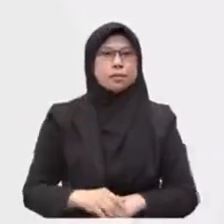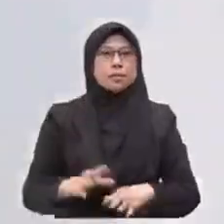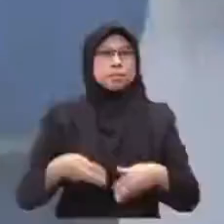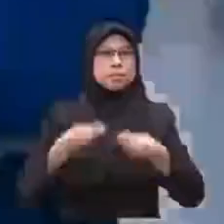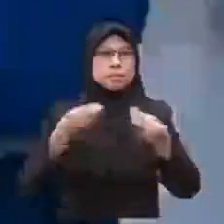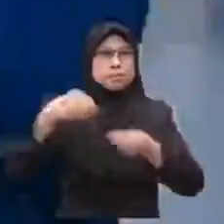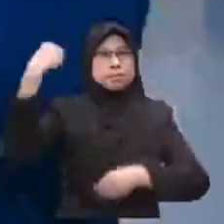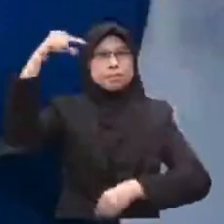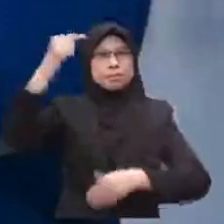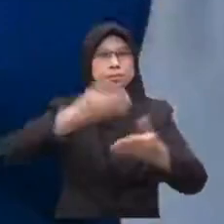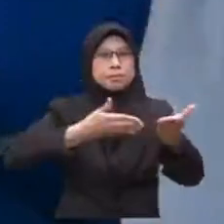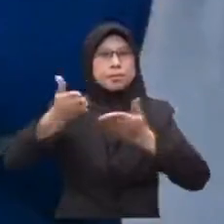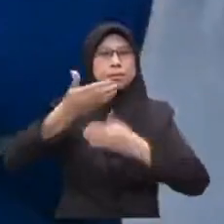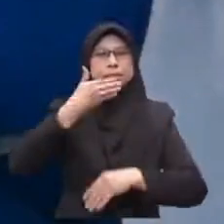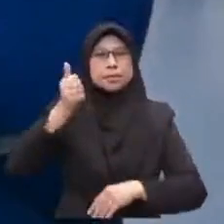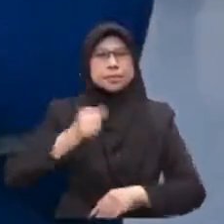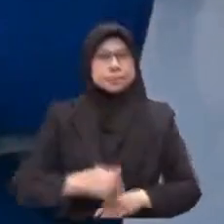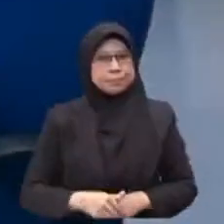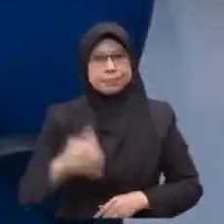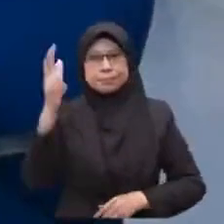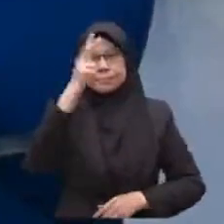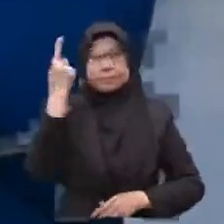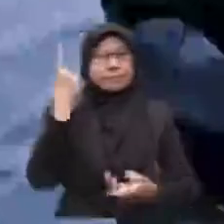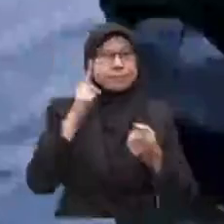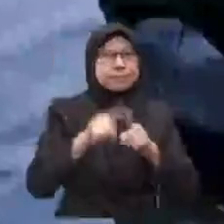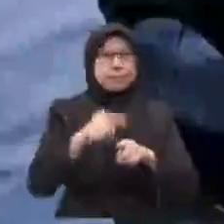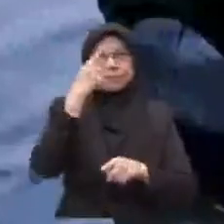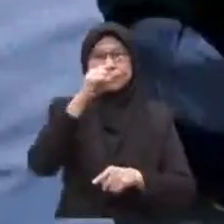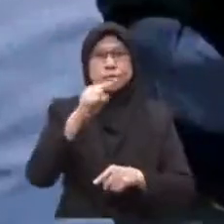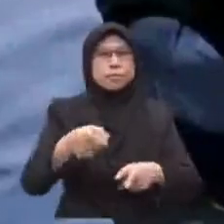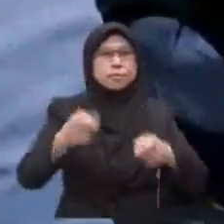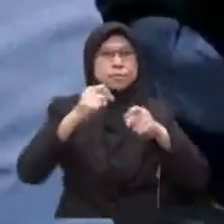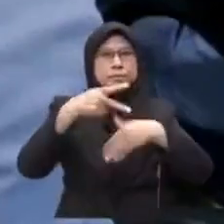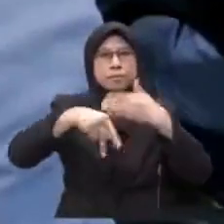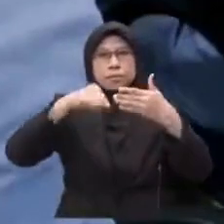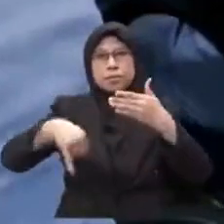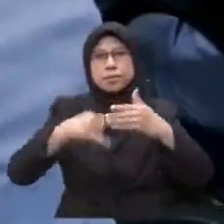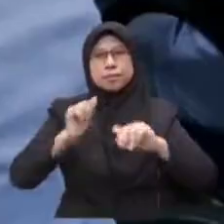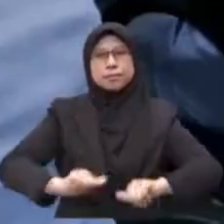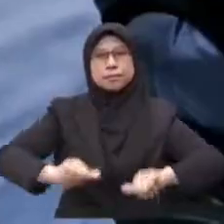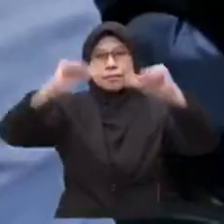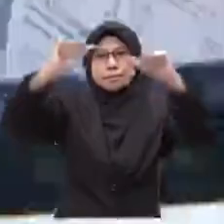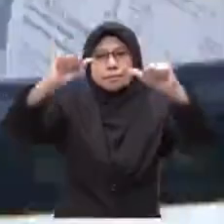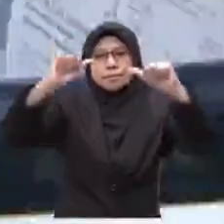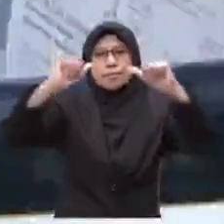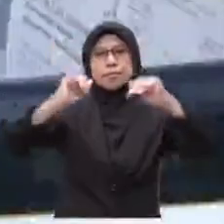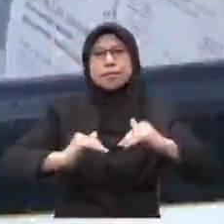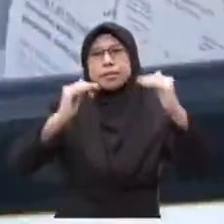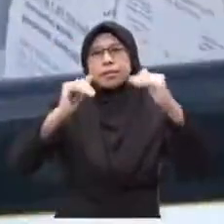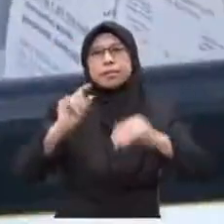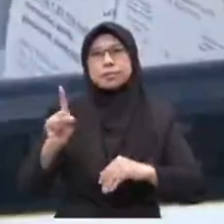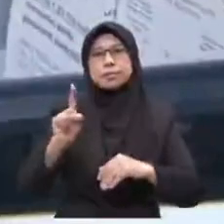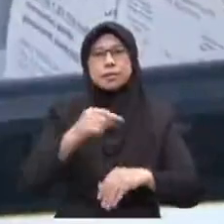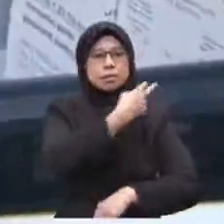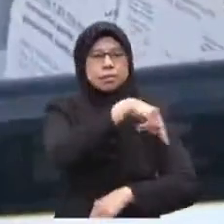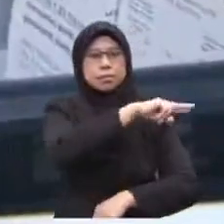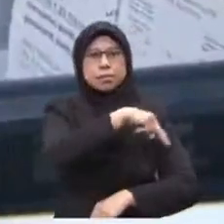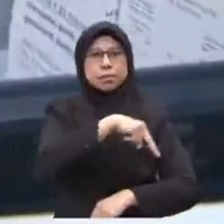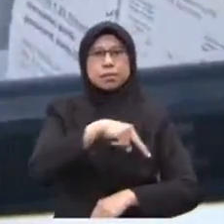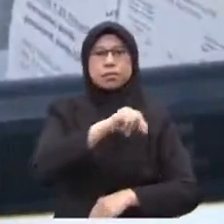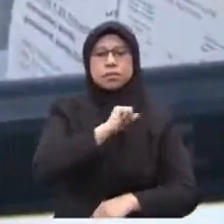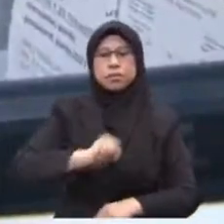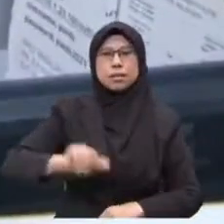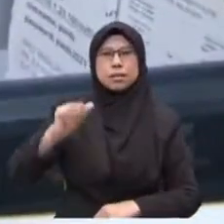mutu perkhidmatan kerajaan bersetuju untuk menyegerakan projek naik taraf fasa pertama Hospital Sultan